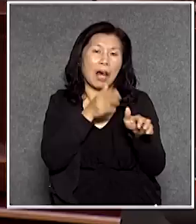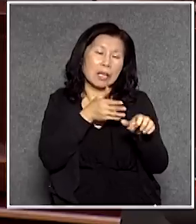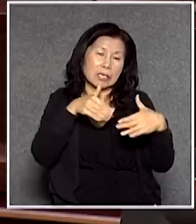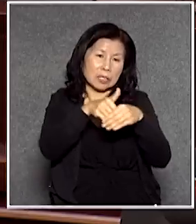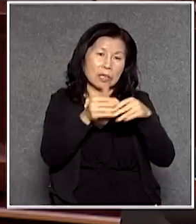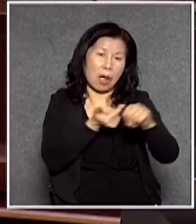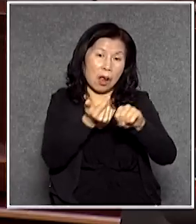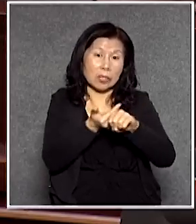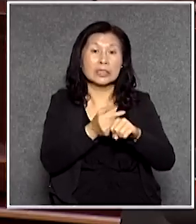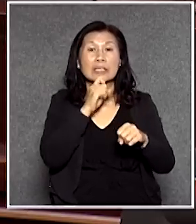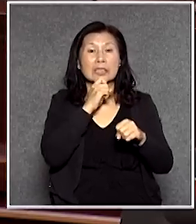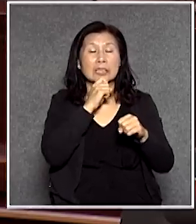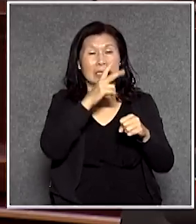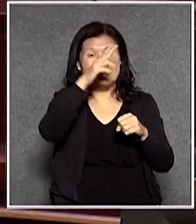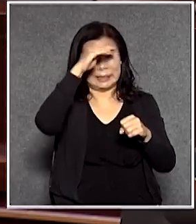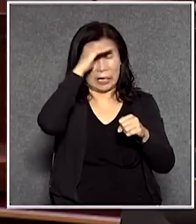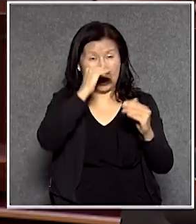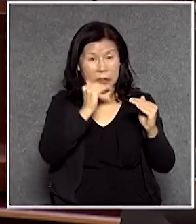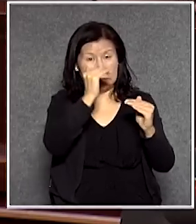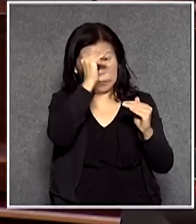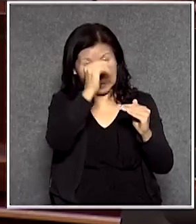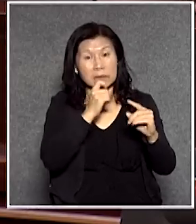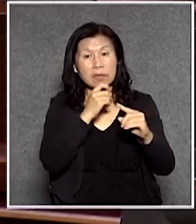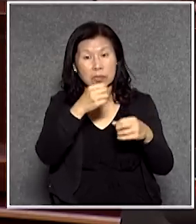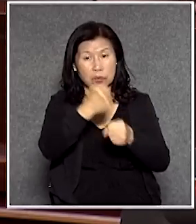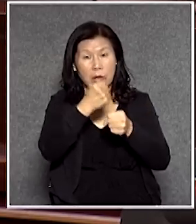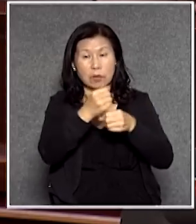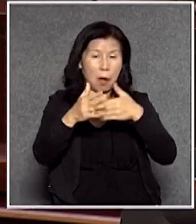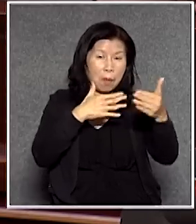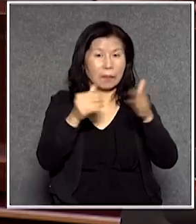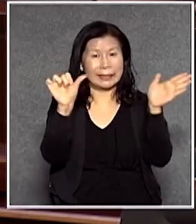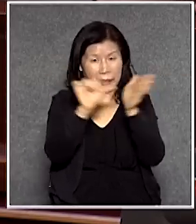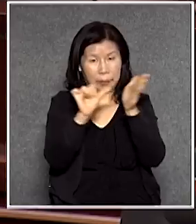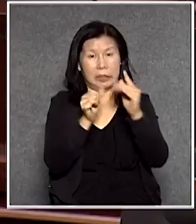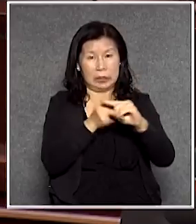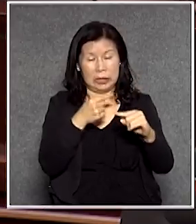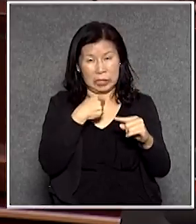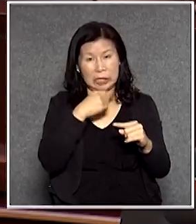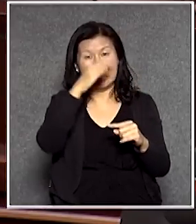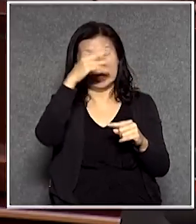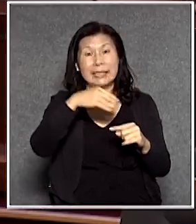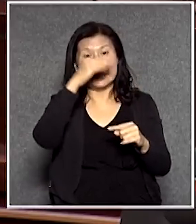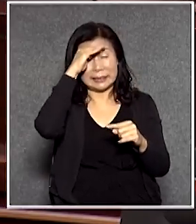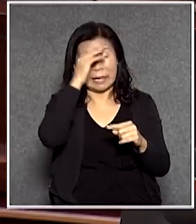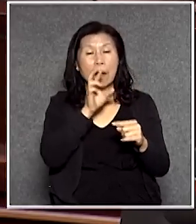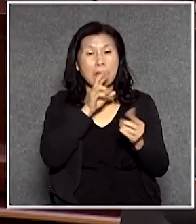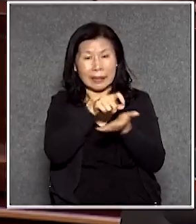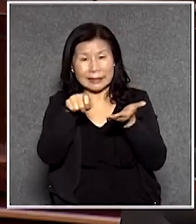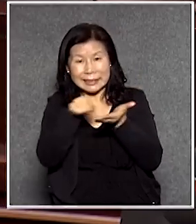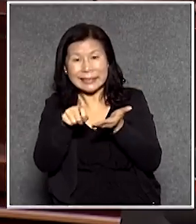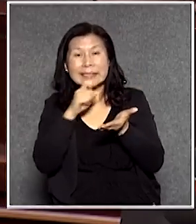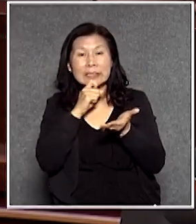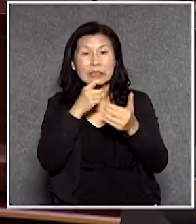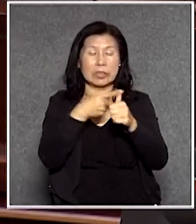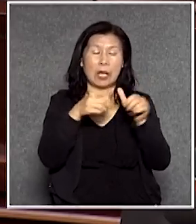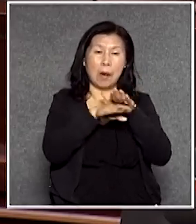外，警隊職系架構亦都未能夠反映到警員工作的特殊性，造成政府文職的公務員起薪點較原助